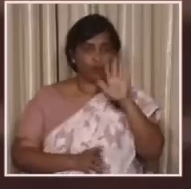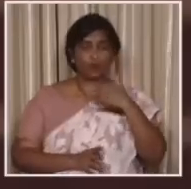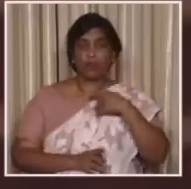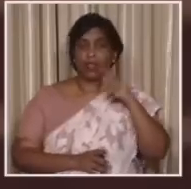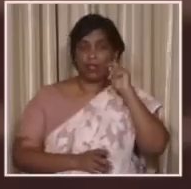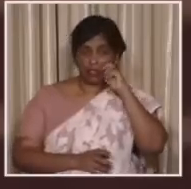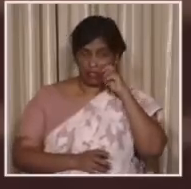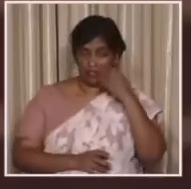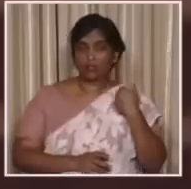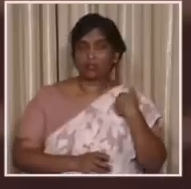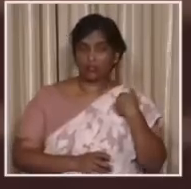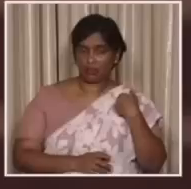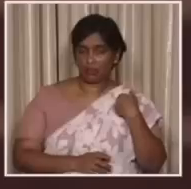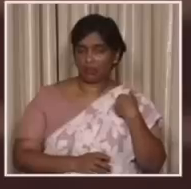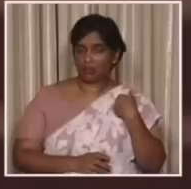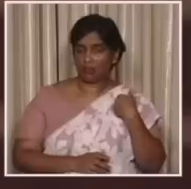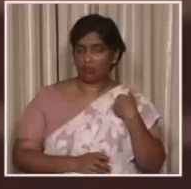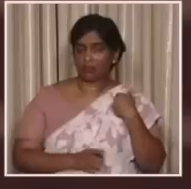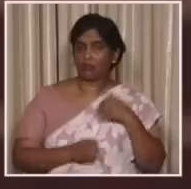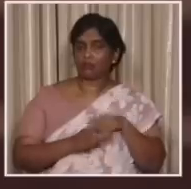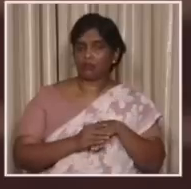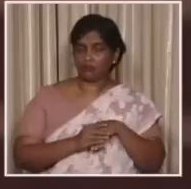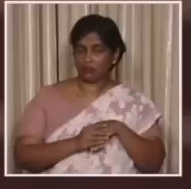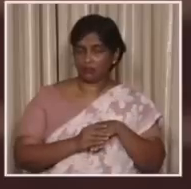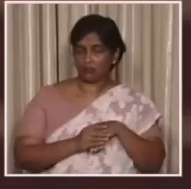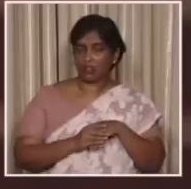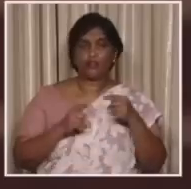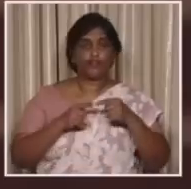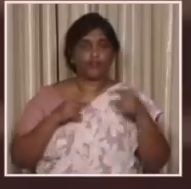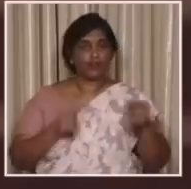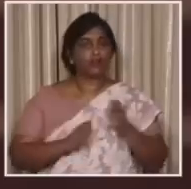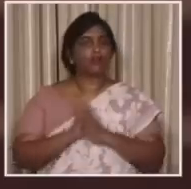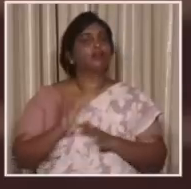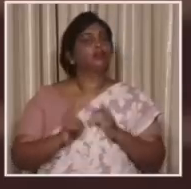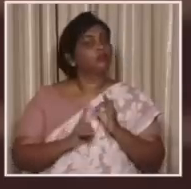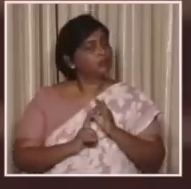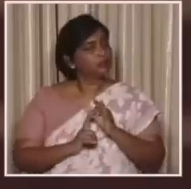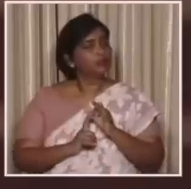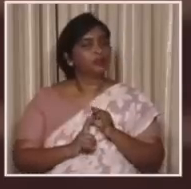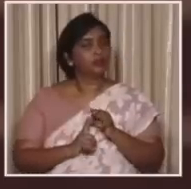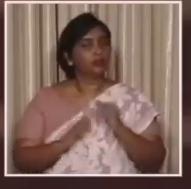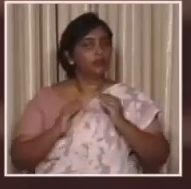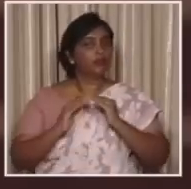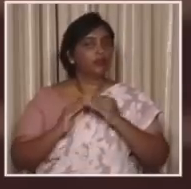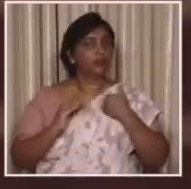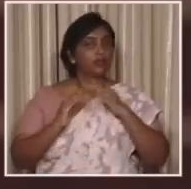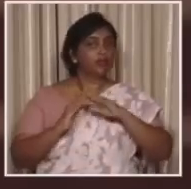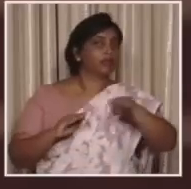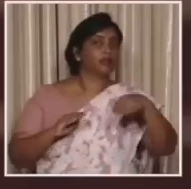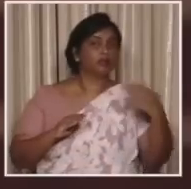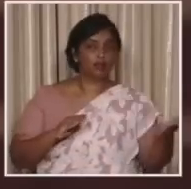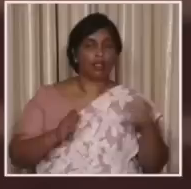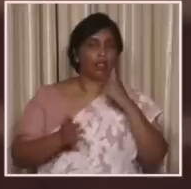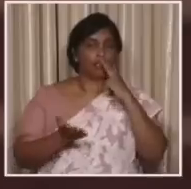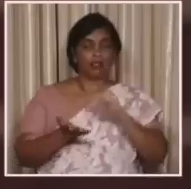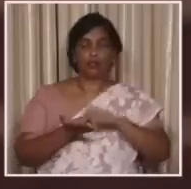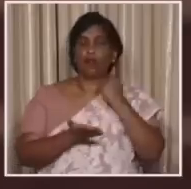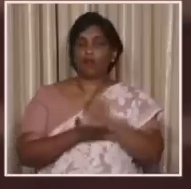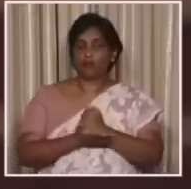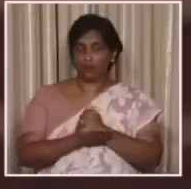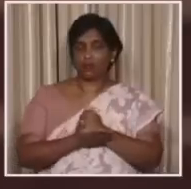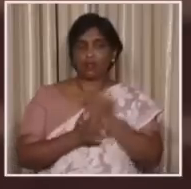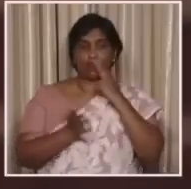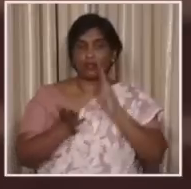පියා හිටියේ මේ විපක්ෂයේ මන්ත්‍රීවරයෙක් හැටියට. අල්ලපු මගේකට අල්ලපු තැන තිබ්බ තැපල් කාර්යාල.